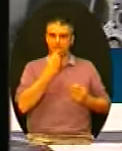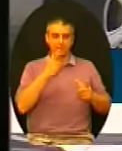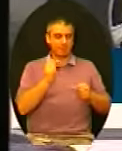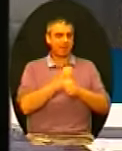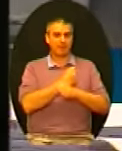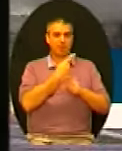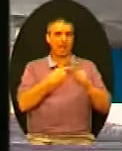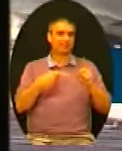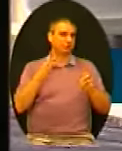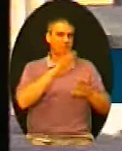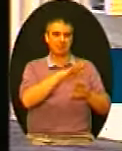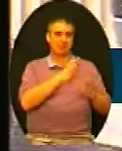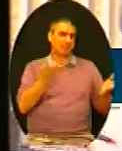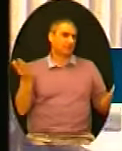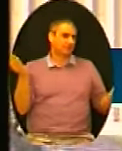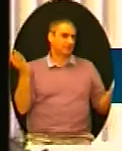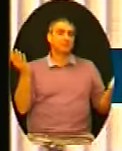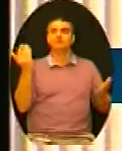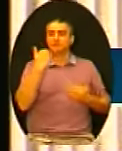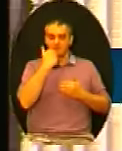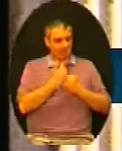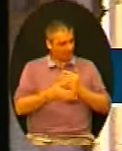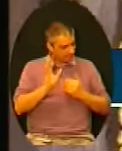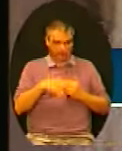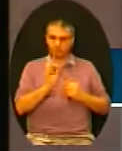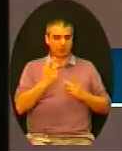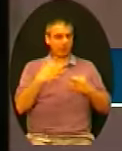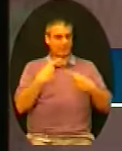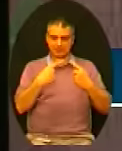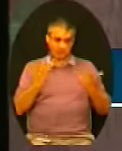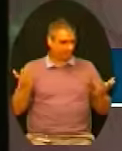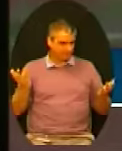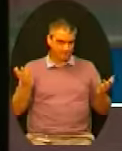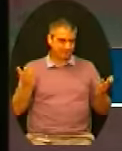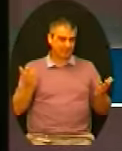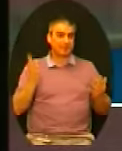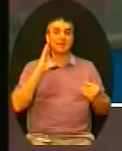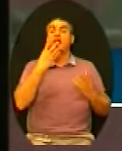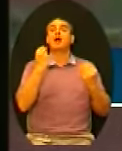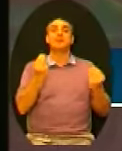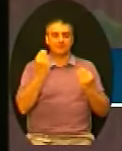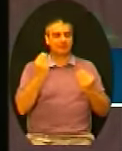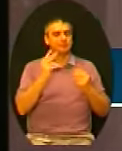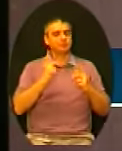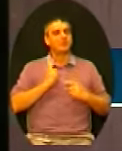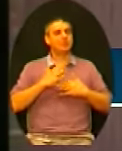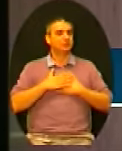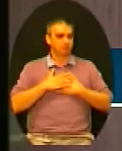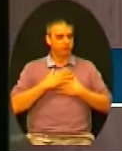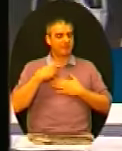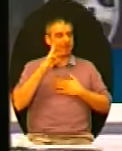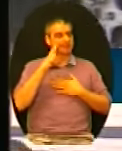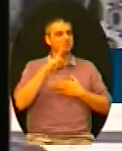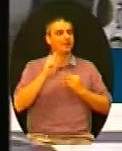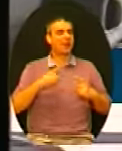קפואה של חצי שנה, ולחם אני אוכל גם כן של כמה ימים, ובהרבה דברים באופן אישי, וההסתכלות